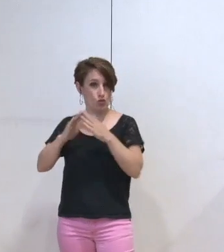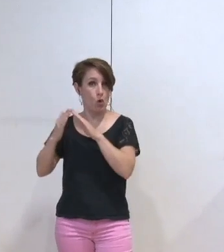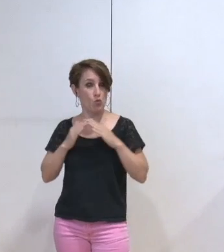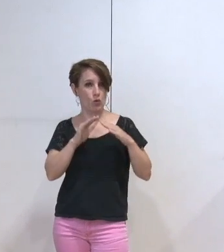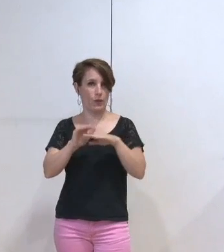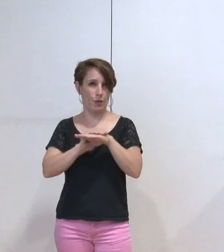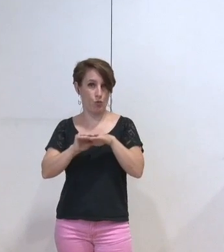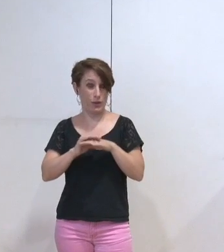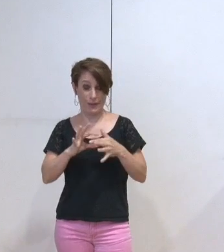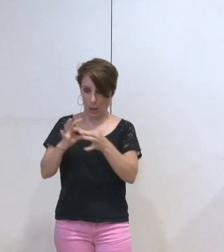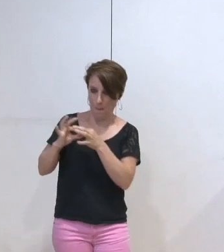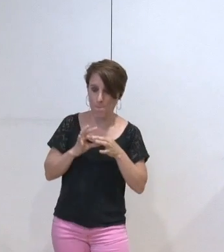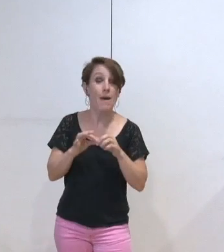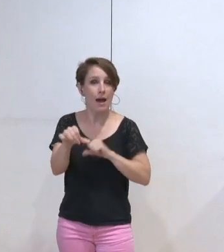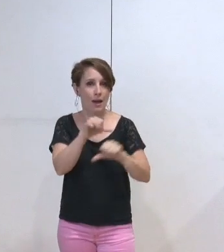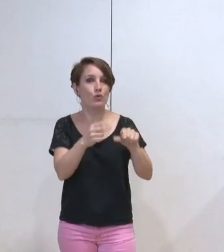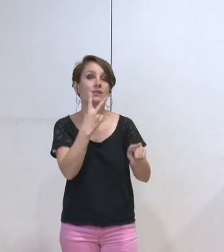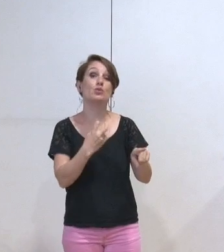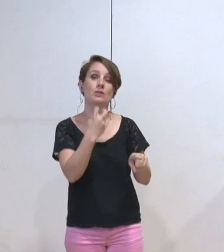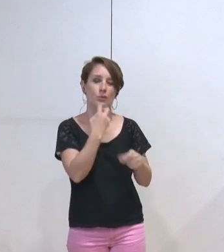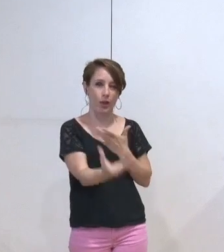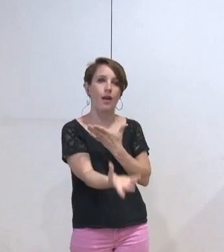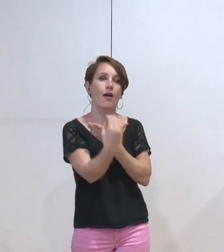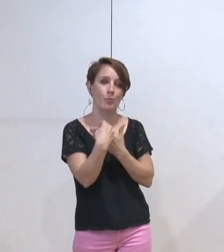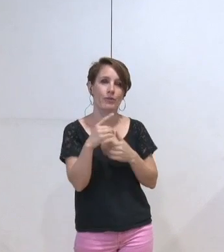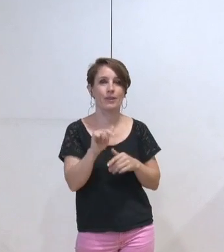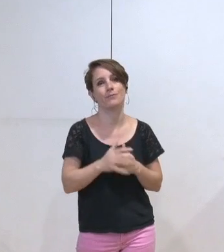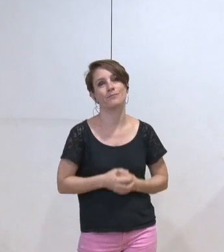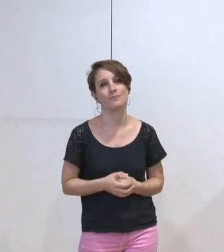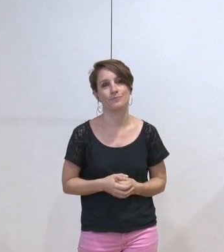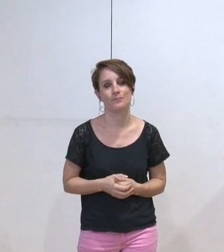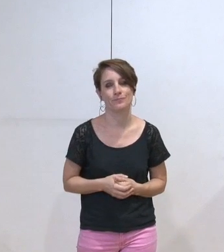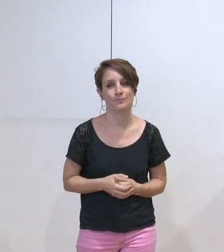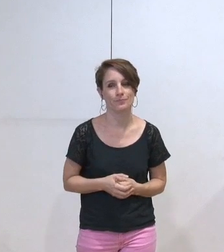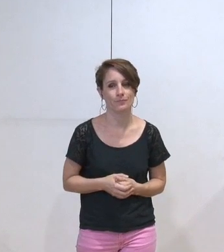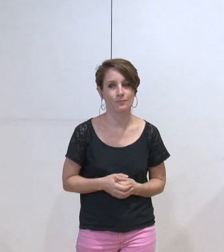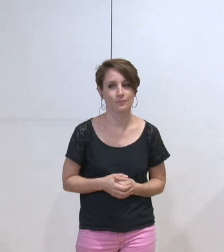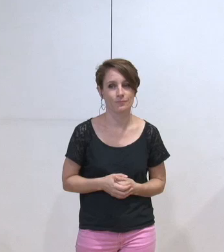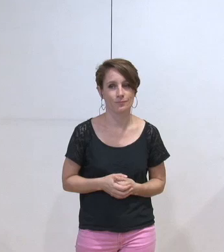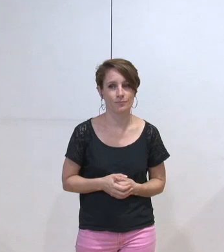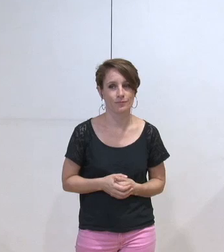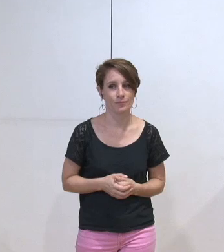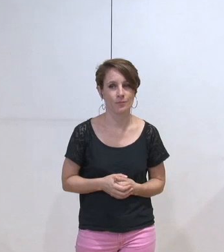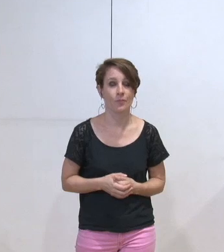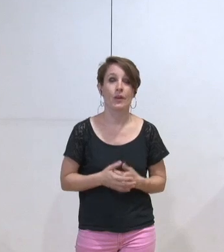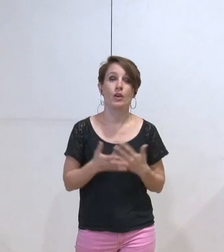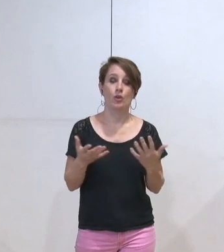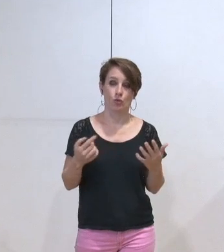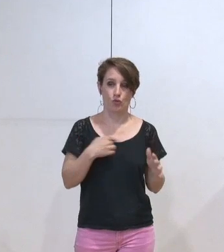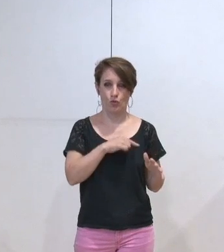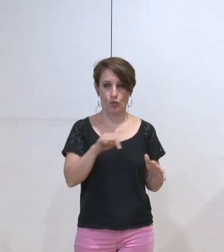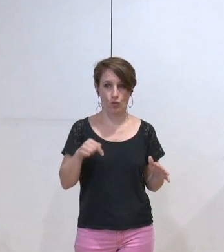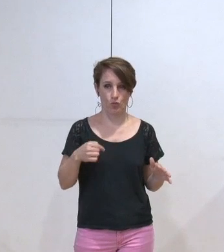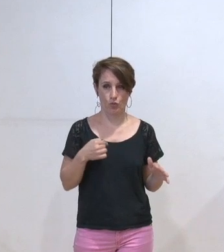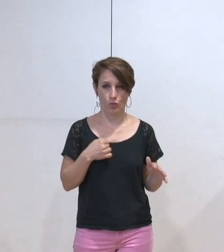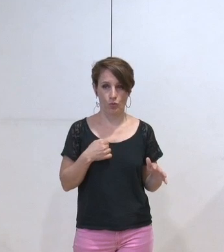que lorsque le citoyen y contribue nous chercherons à repérer les facteurs d'exclusion